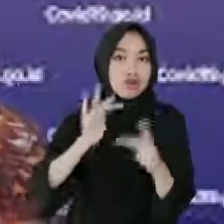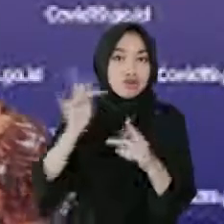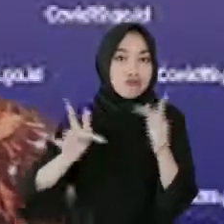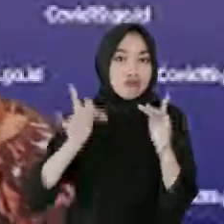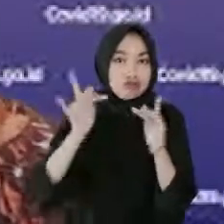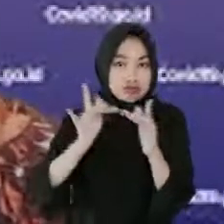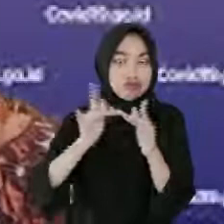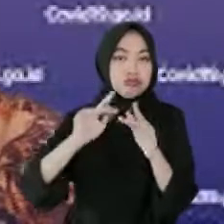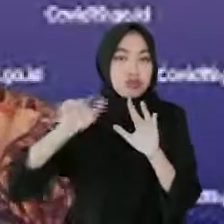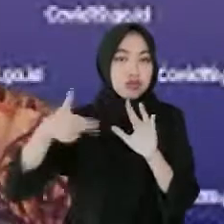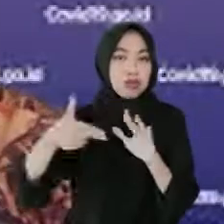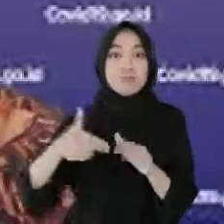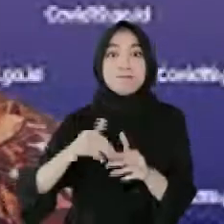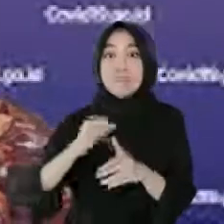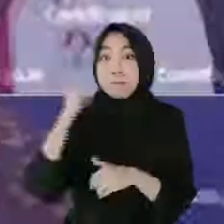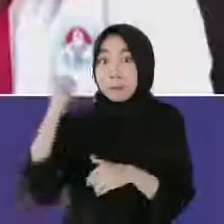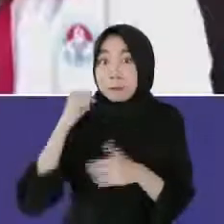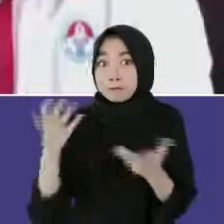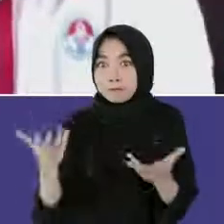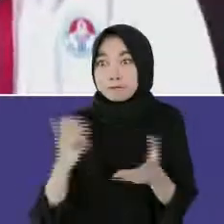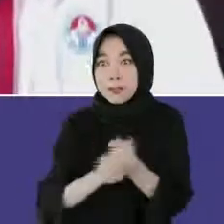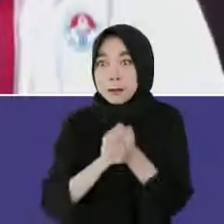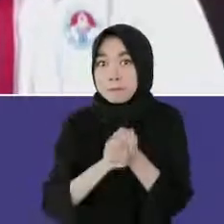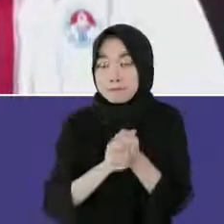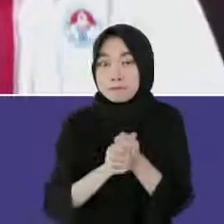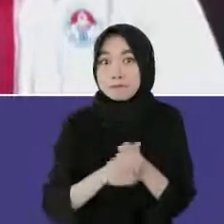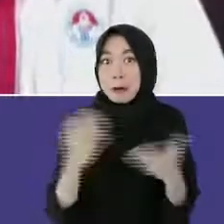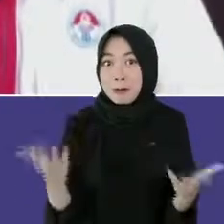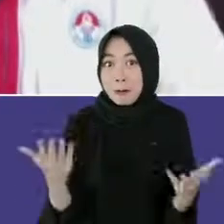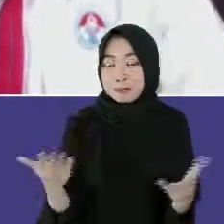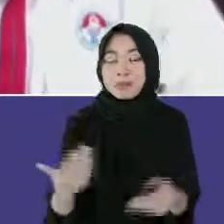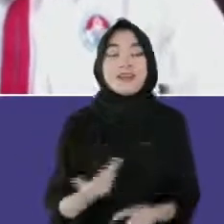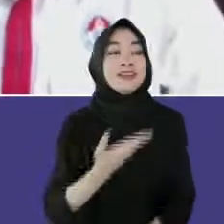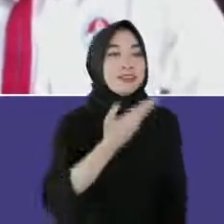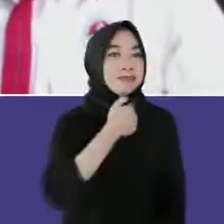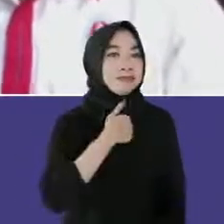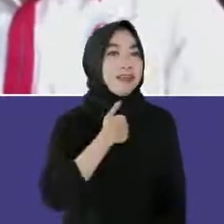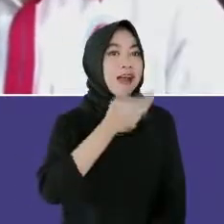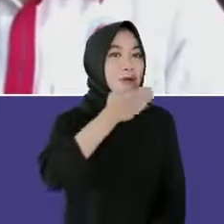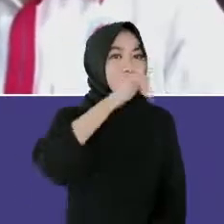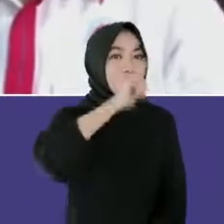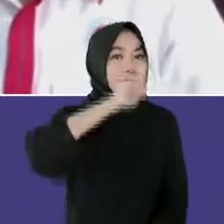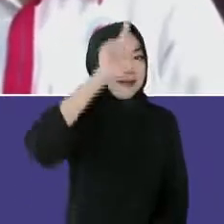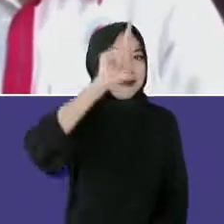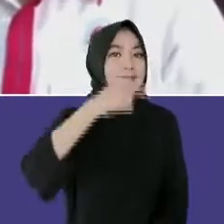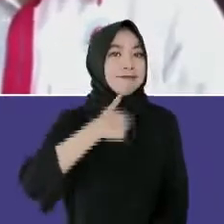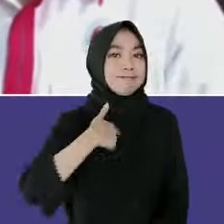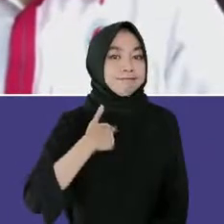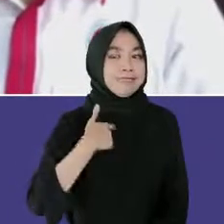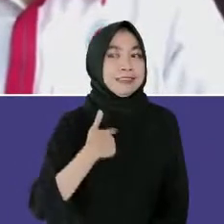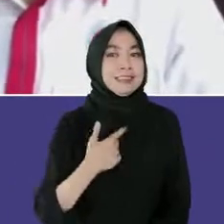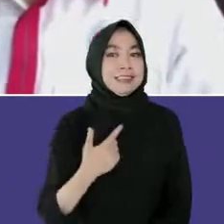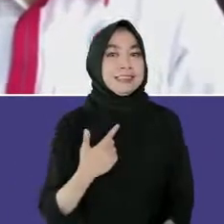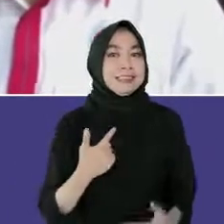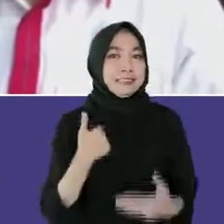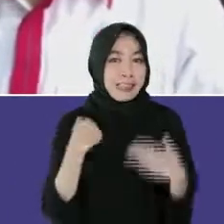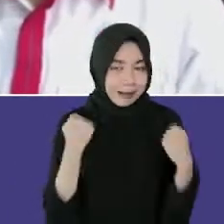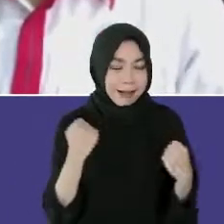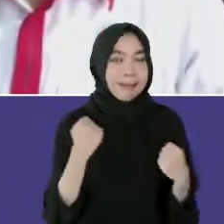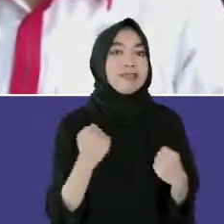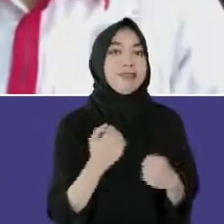kita salam sehat Pak Gatot Bagaimana kabar bapak Alhamdulillah Mas Roy semoga juga Masbro